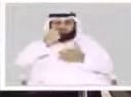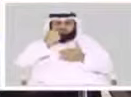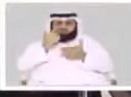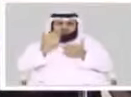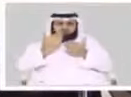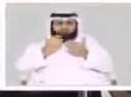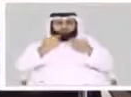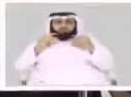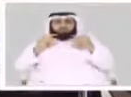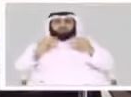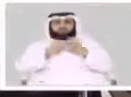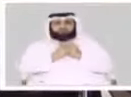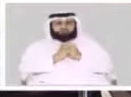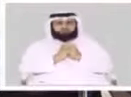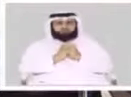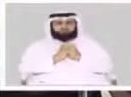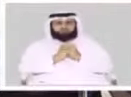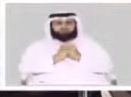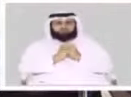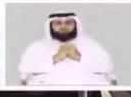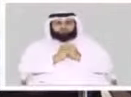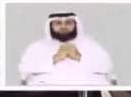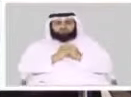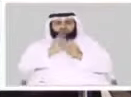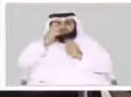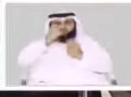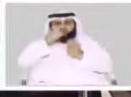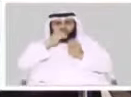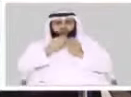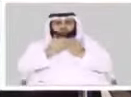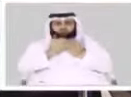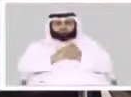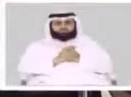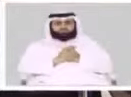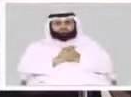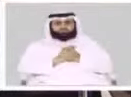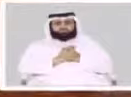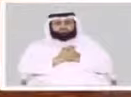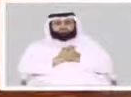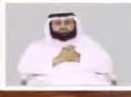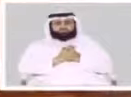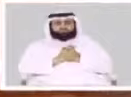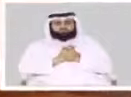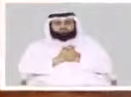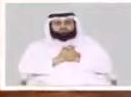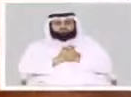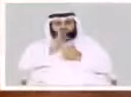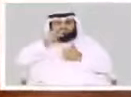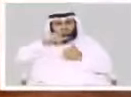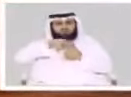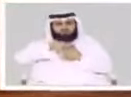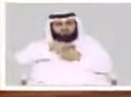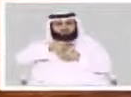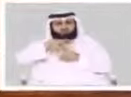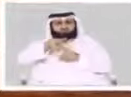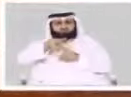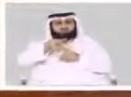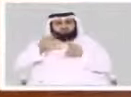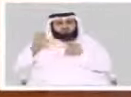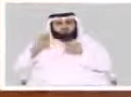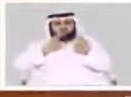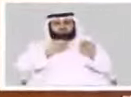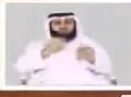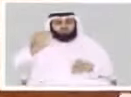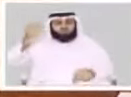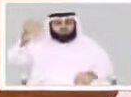نعم. ولهذا قال الله إني منزلها عليكم فمن يكفر بعد منكم فإني أعذبه عذابا لا أعذبه